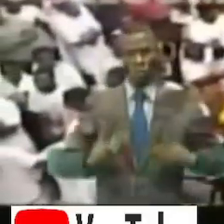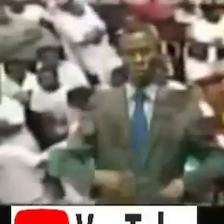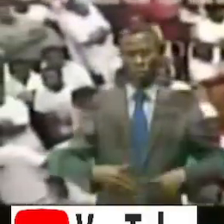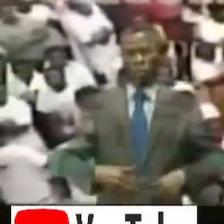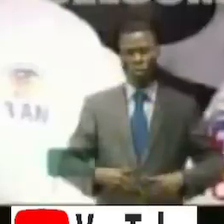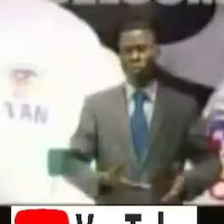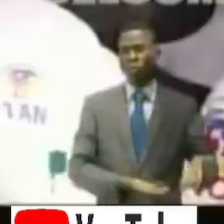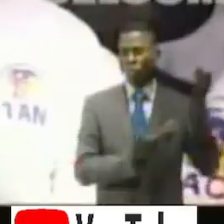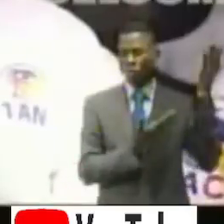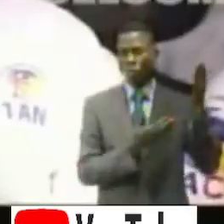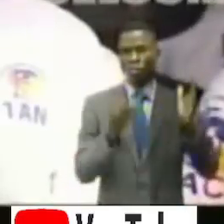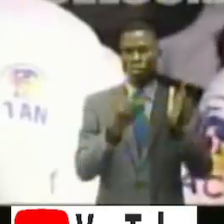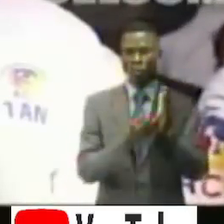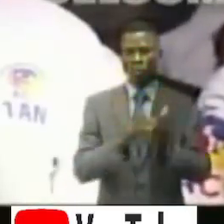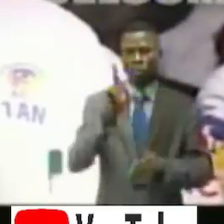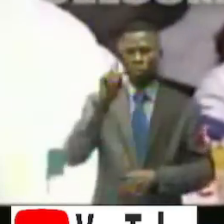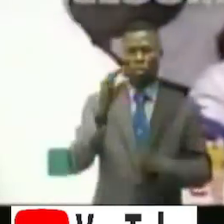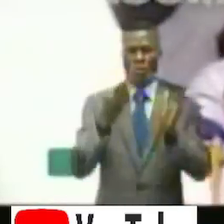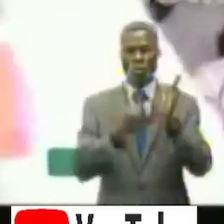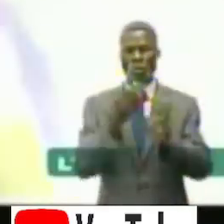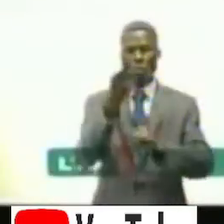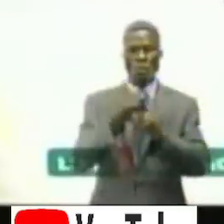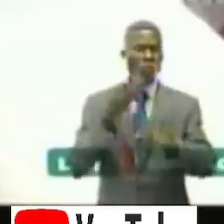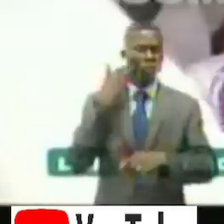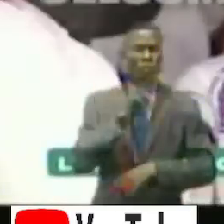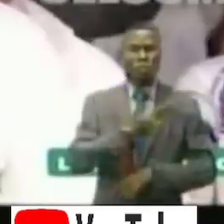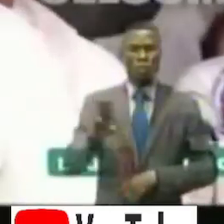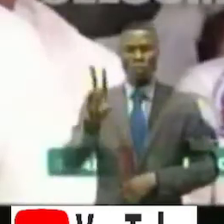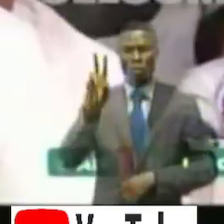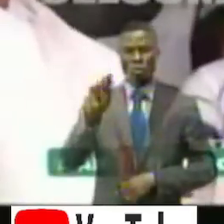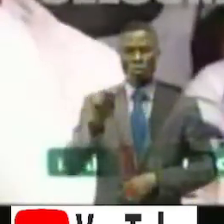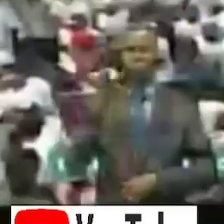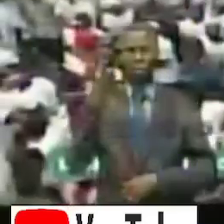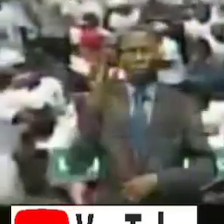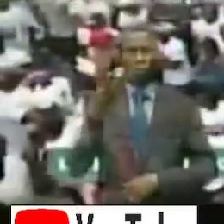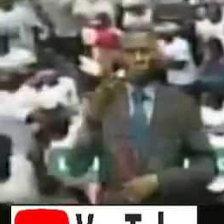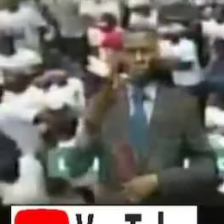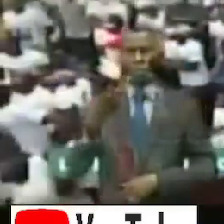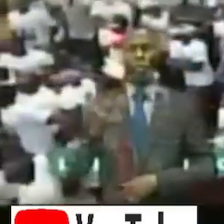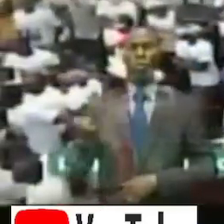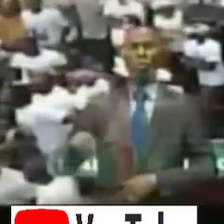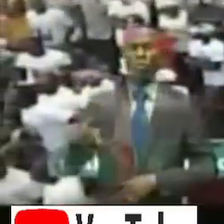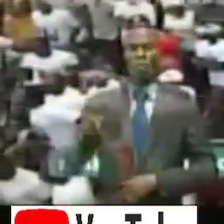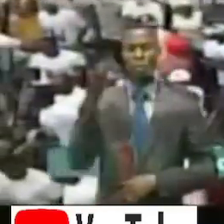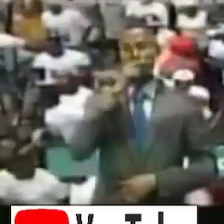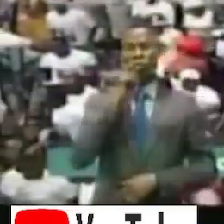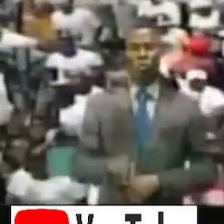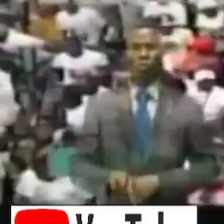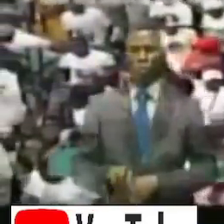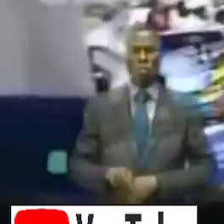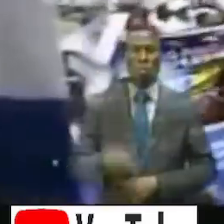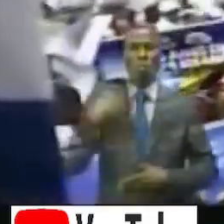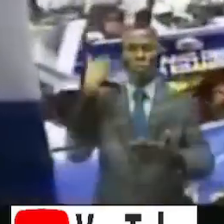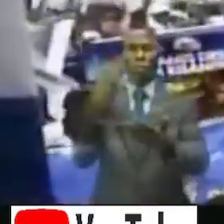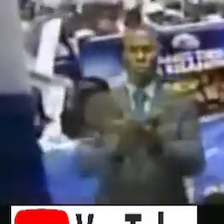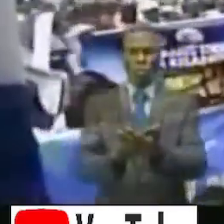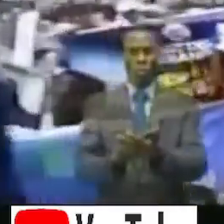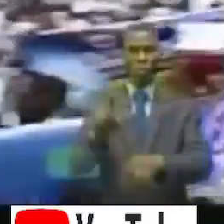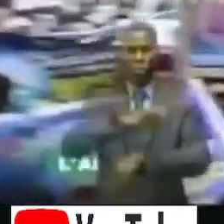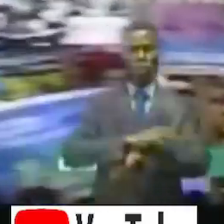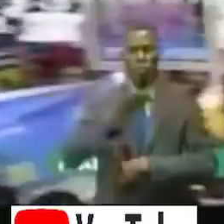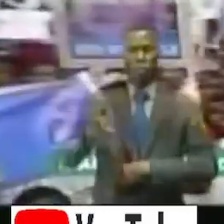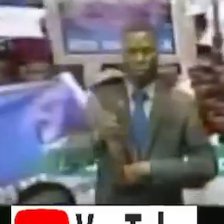faste dimanche 28 mai 2023 au chef-lieu de la province orientale où il est arrivé le même jour